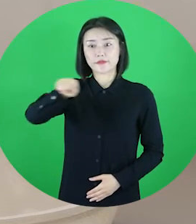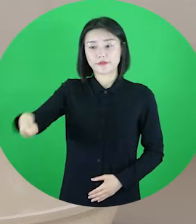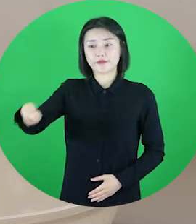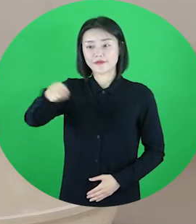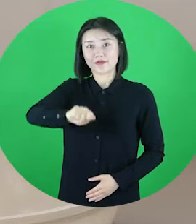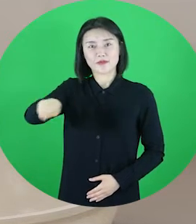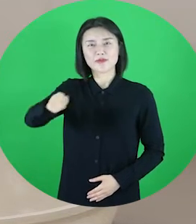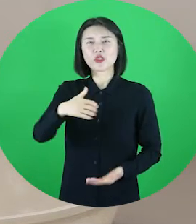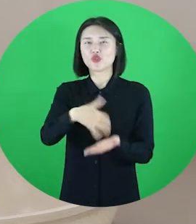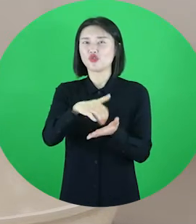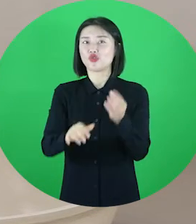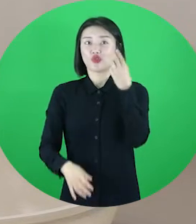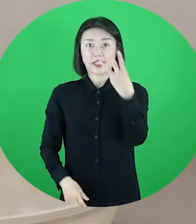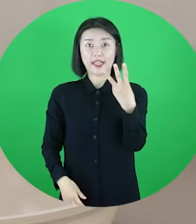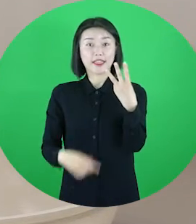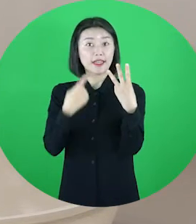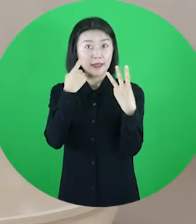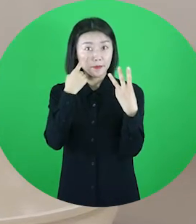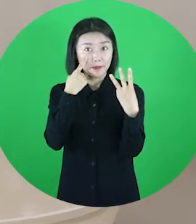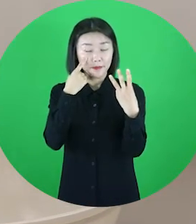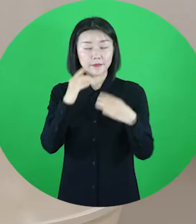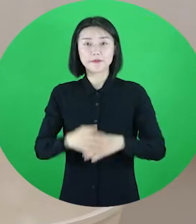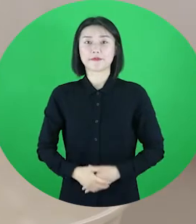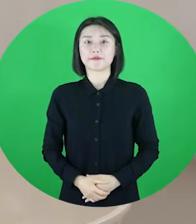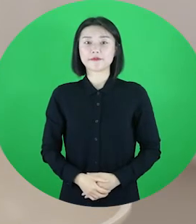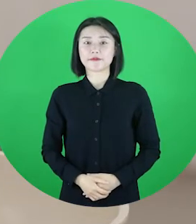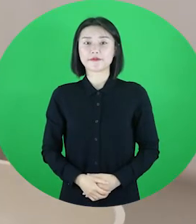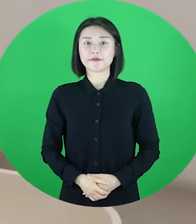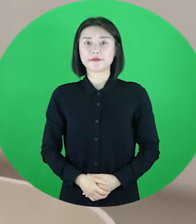주도록 하겠습니다. 한번 넣어 줄까요?